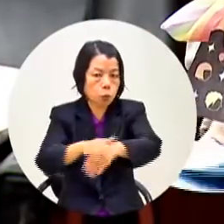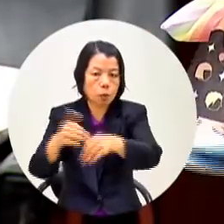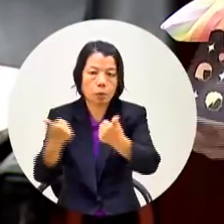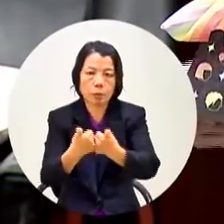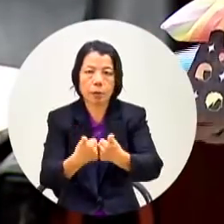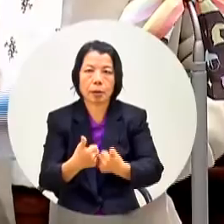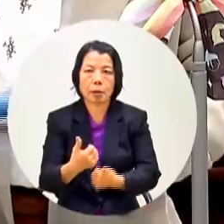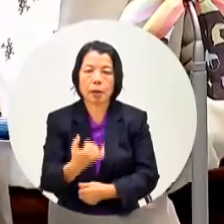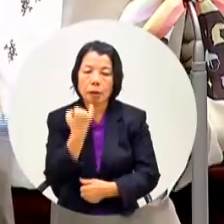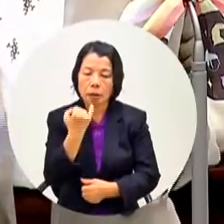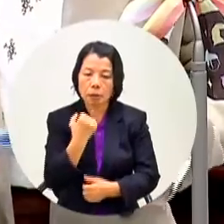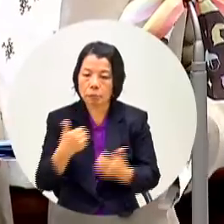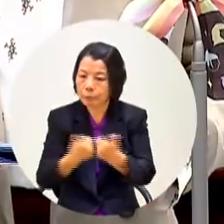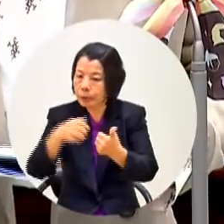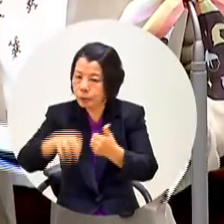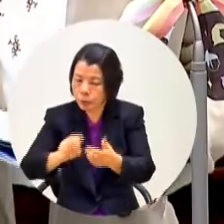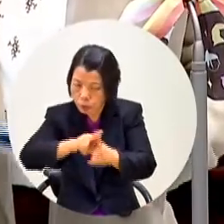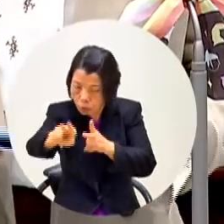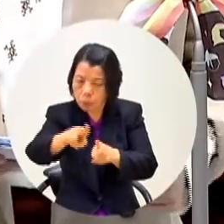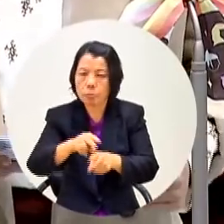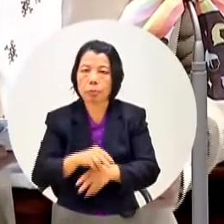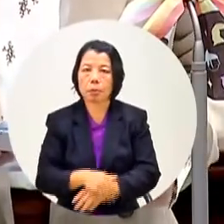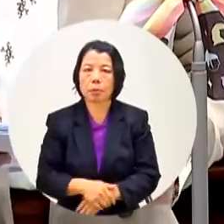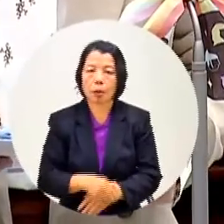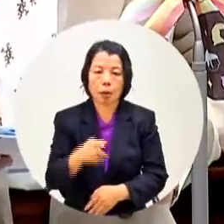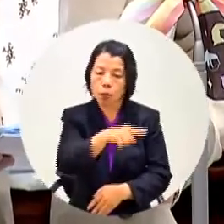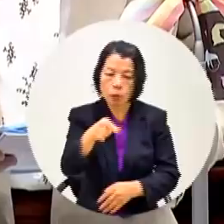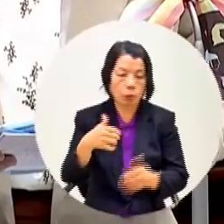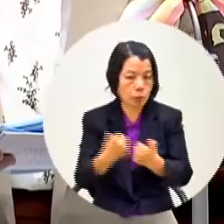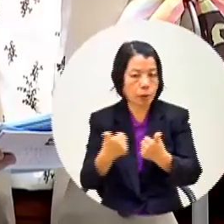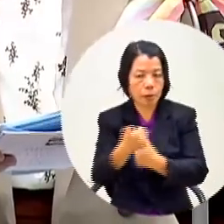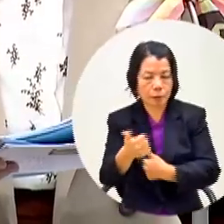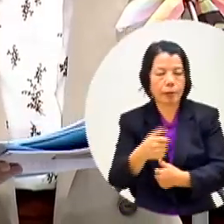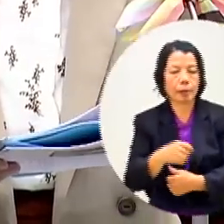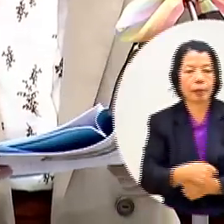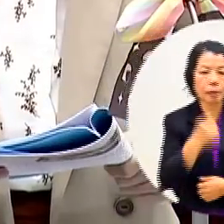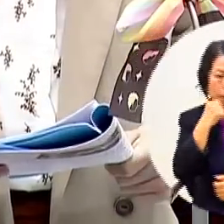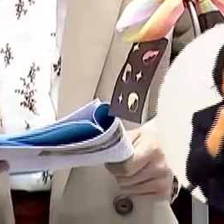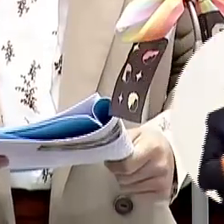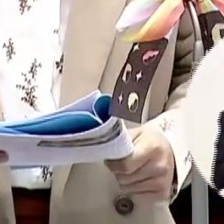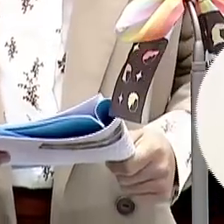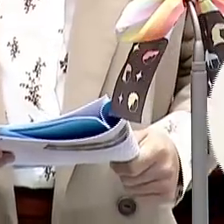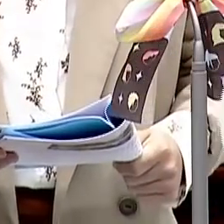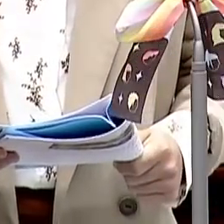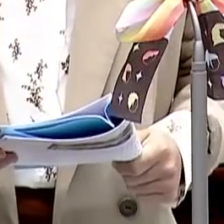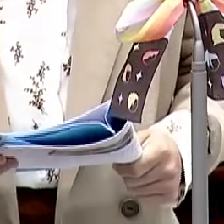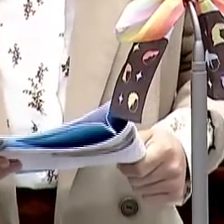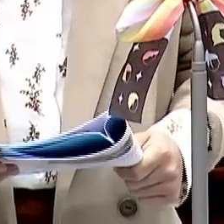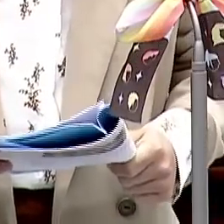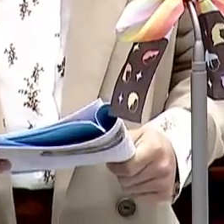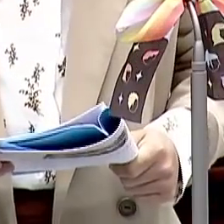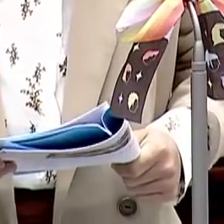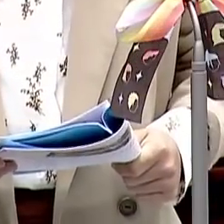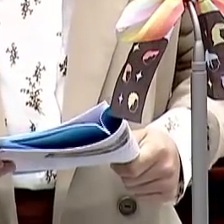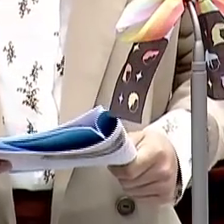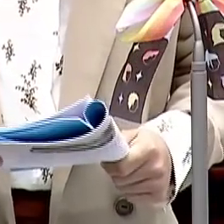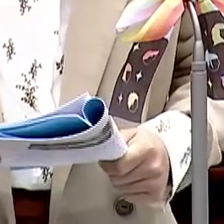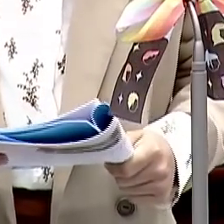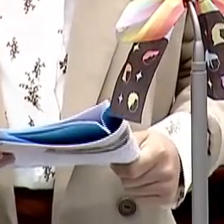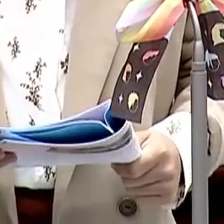想要参加的议员可以列席去旁听这样子呢？这是有办法的吗？会很困难吗？